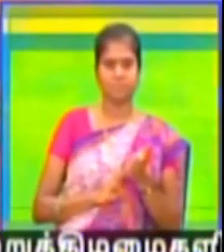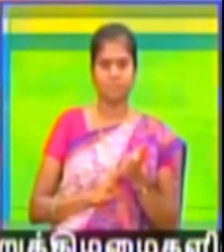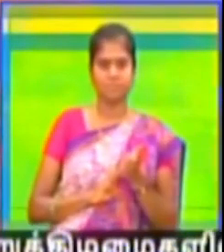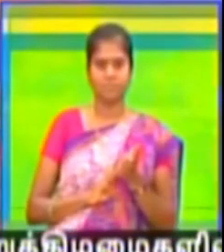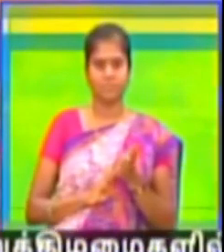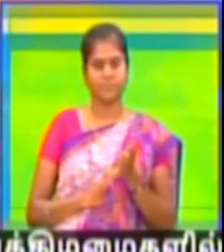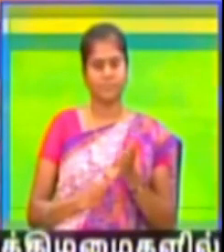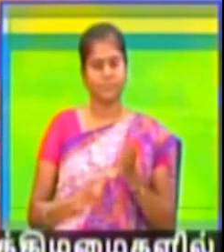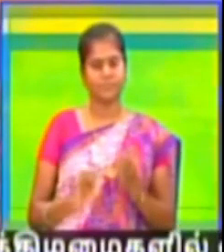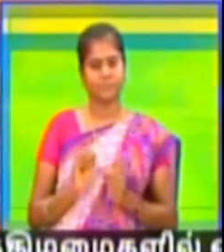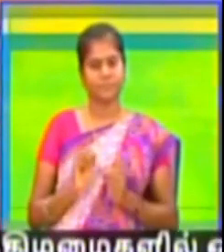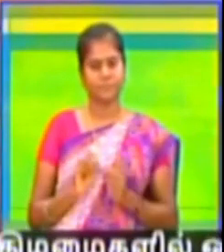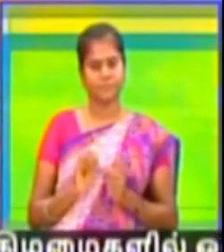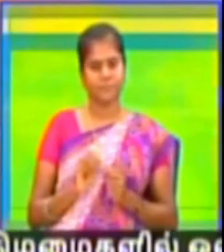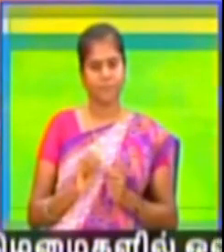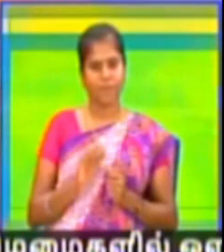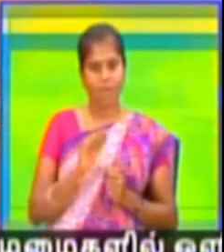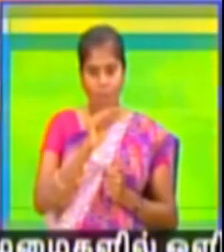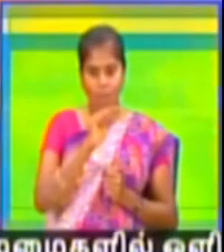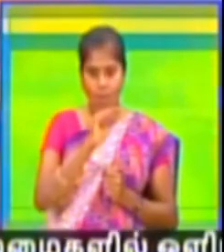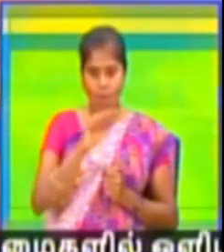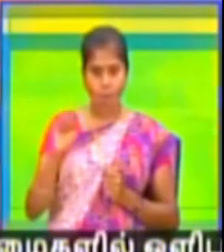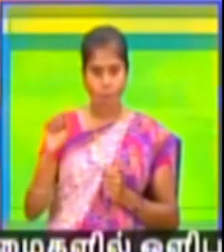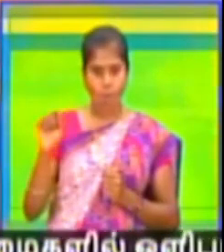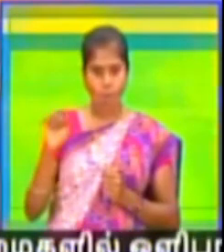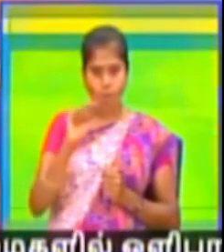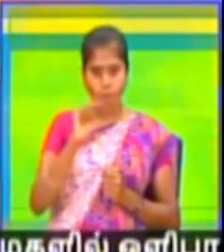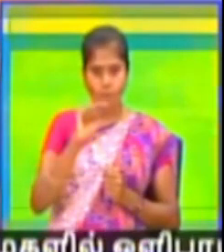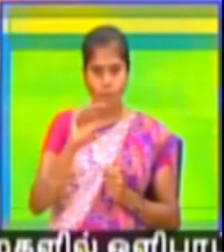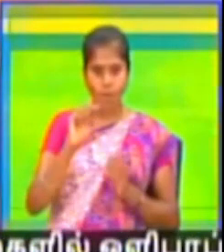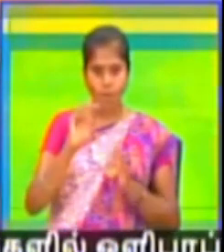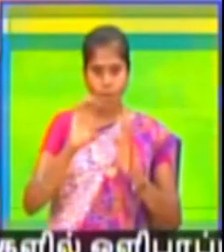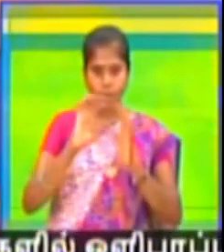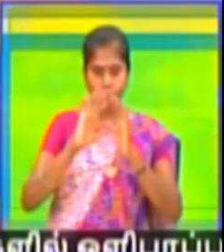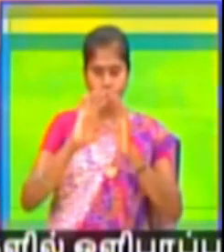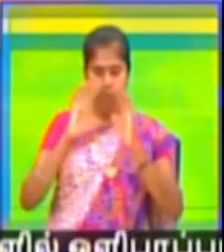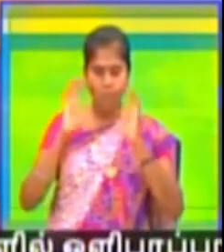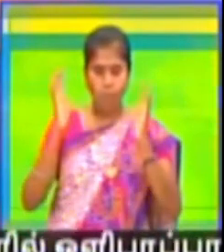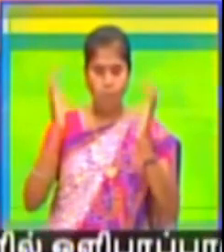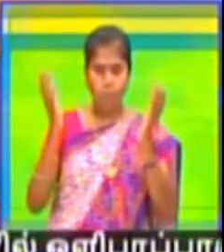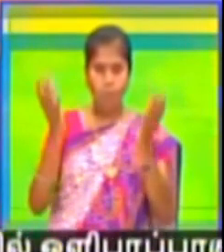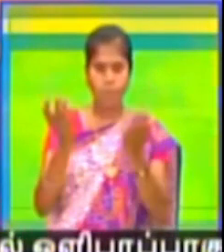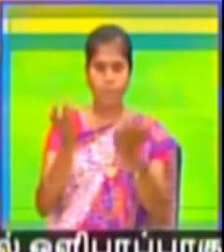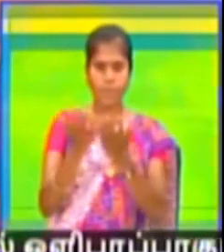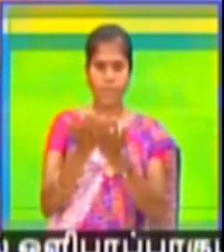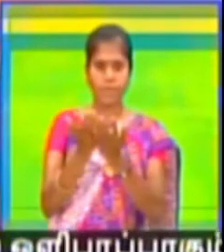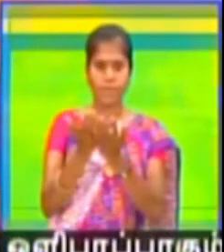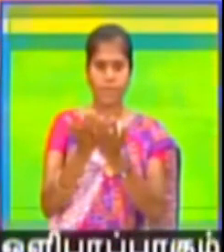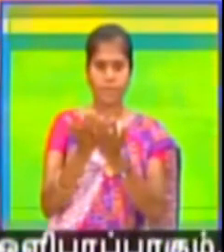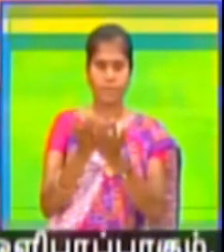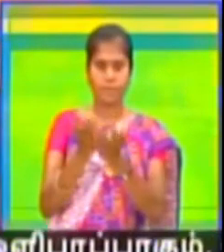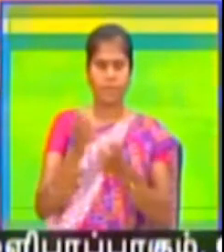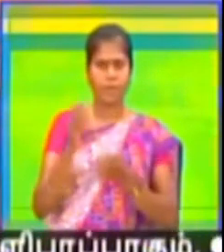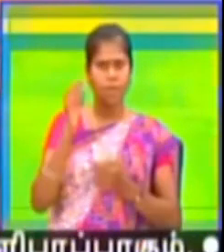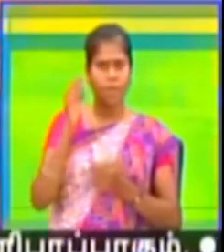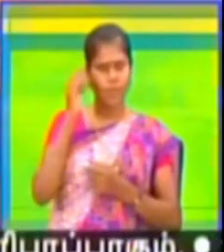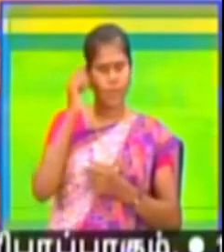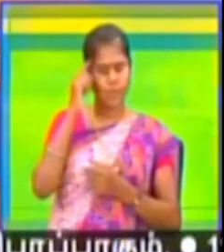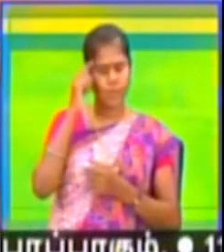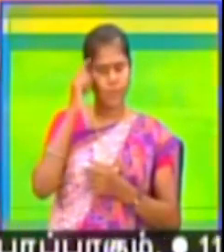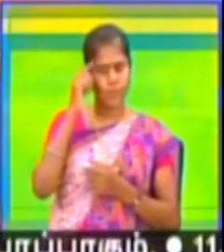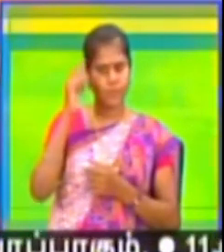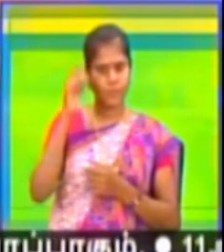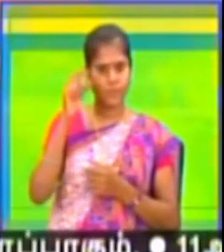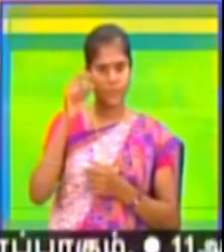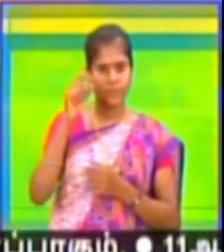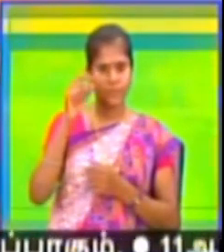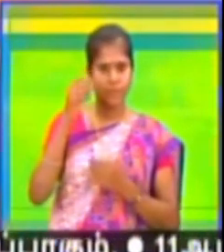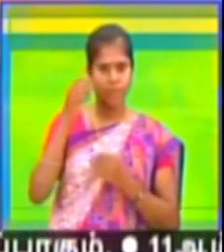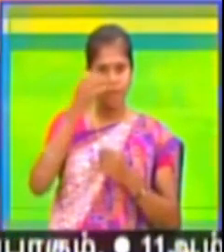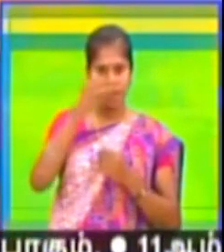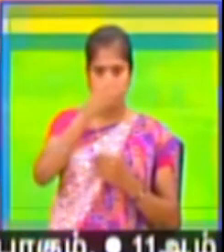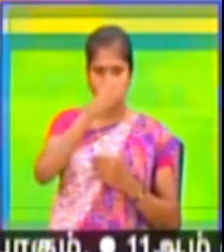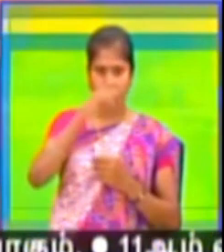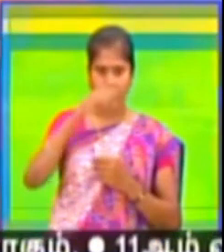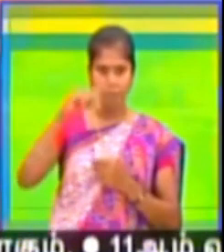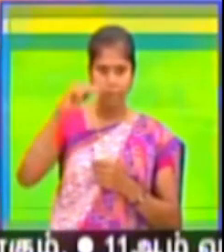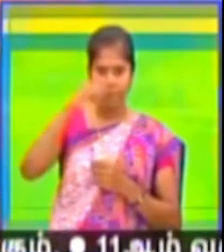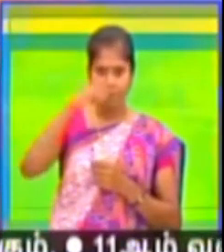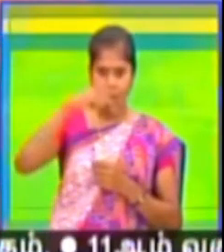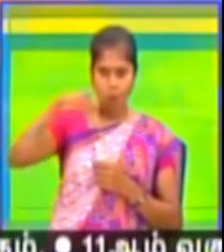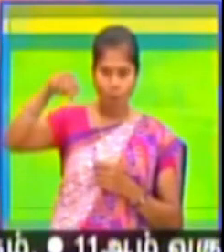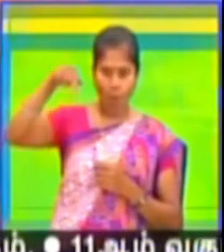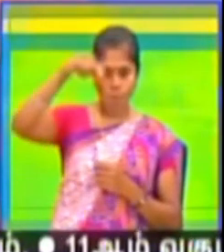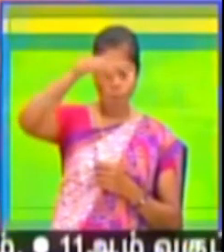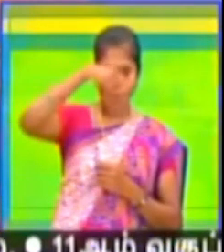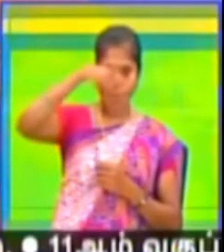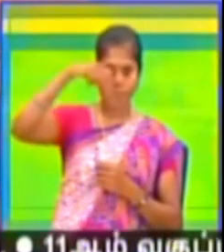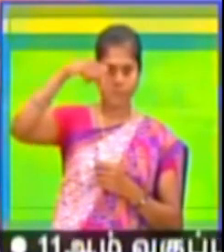அச்சக்கோடுகளும் தீர்க்கக்கோடுகளும் காணப்படுகின்றன. பூமியின் மேலே கற்பனையாக வரையப்பட்ட அச்சக்கோடுகளும்